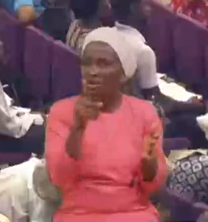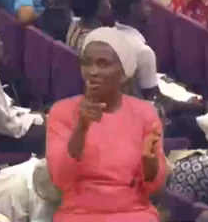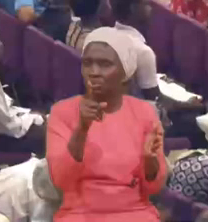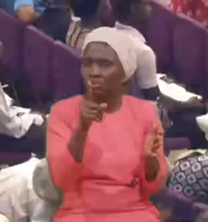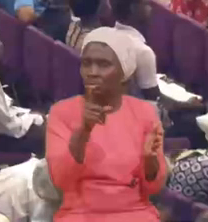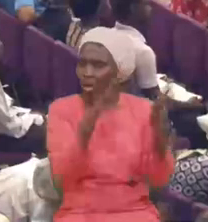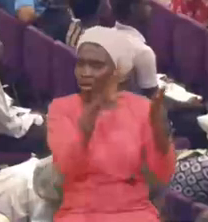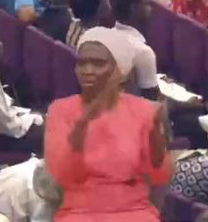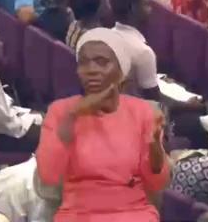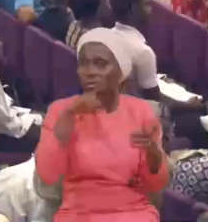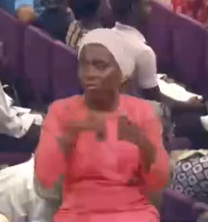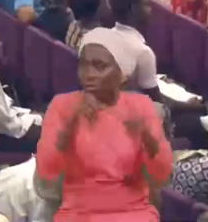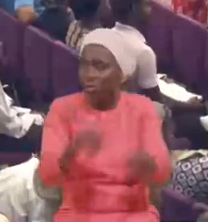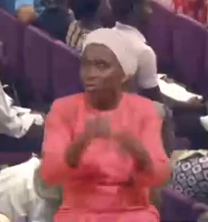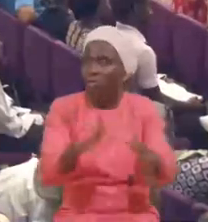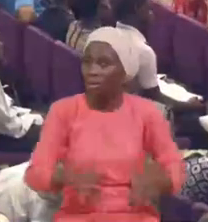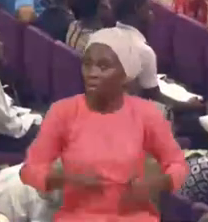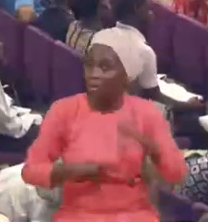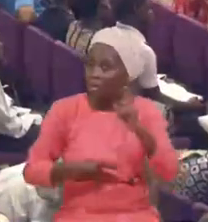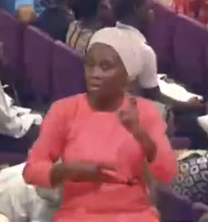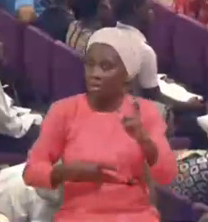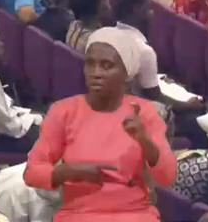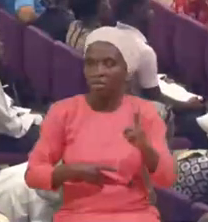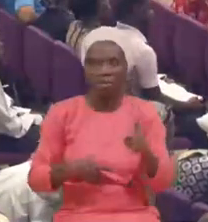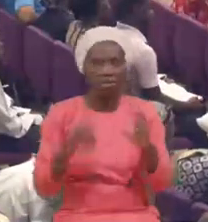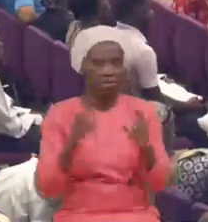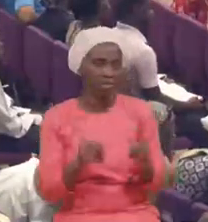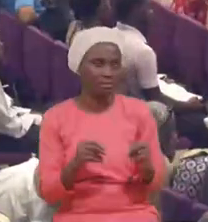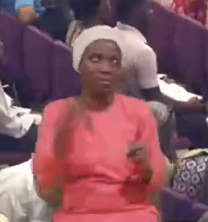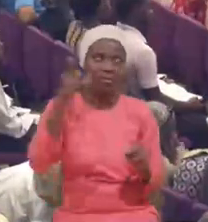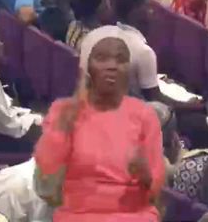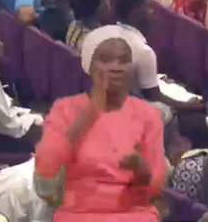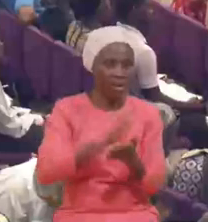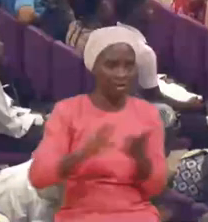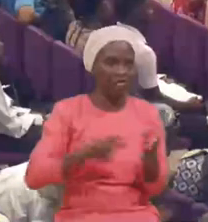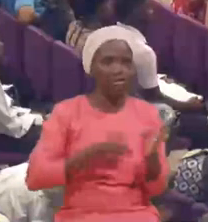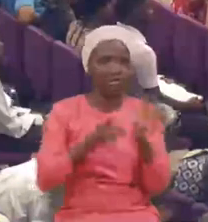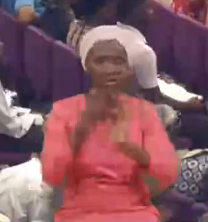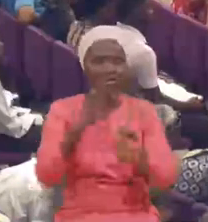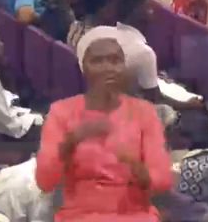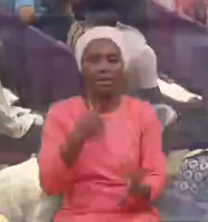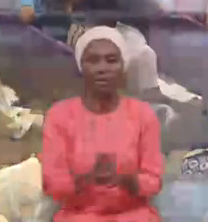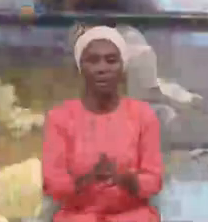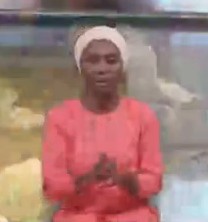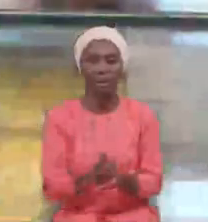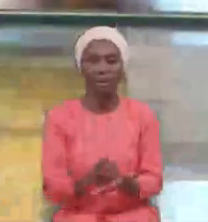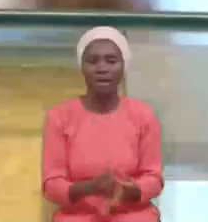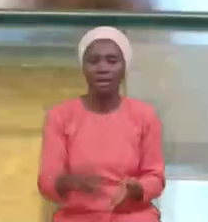Est-ce que vous espérez qu'une tâche d'iniquité reste en vous? À Dieu le plaise, il va nous purifier tous.